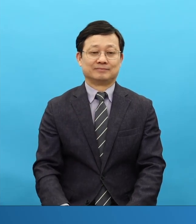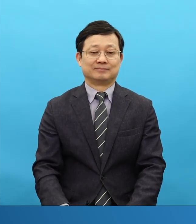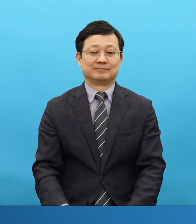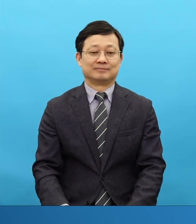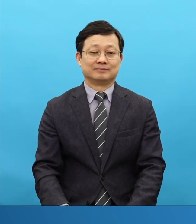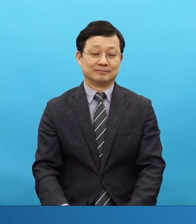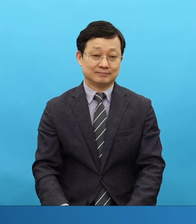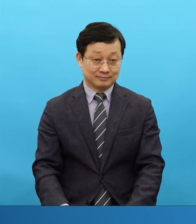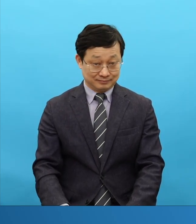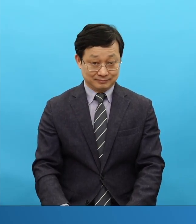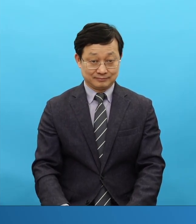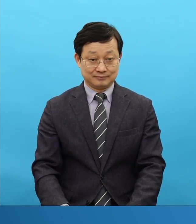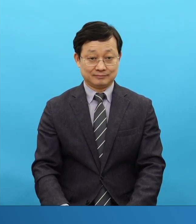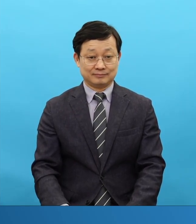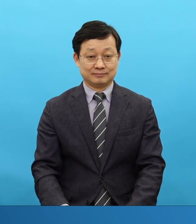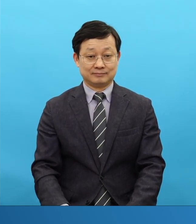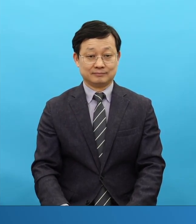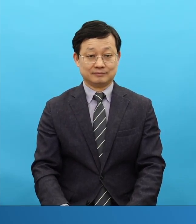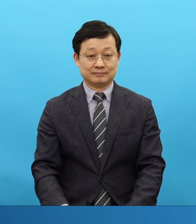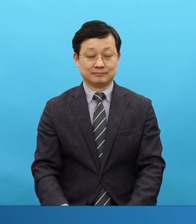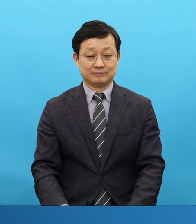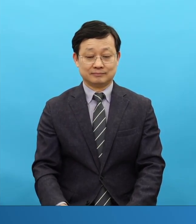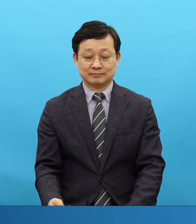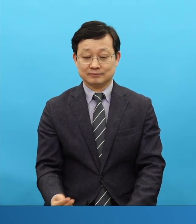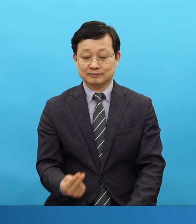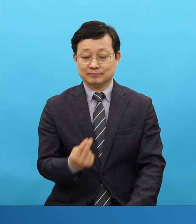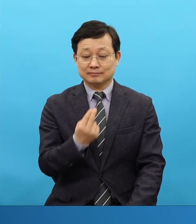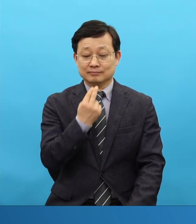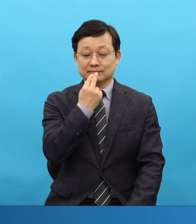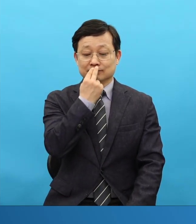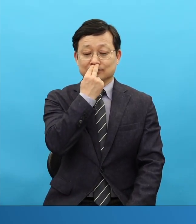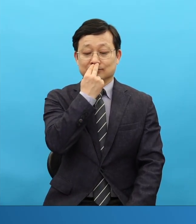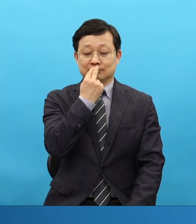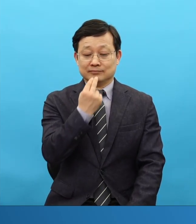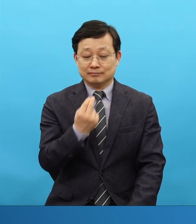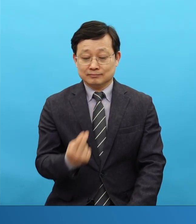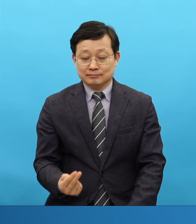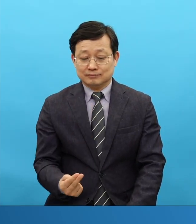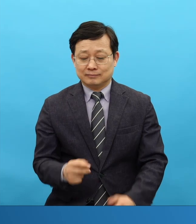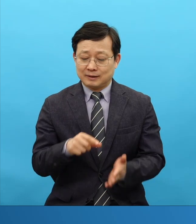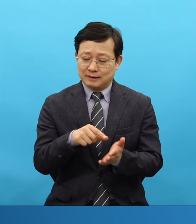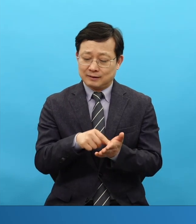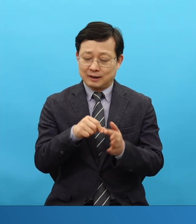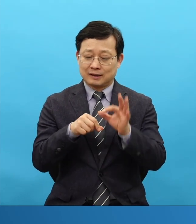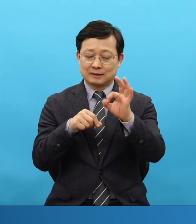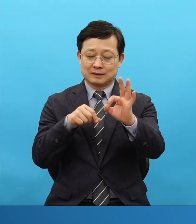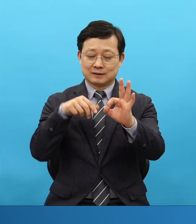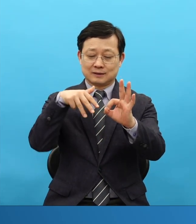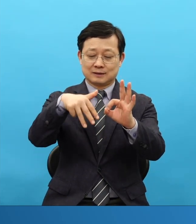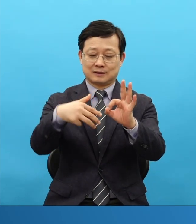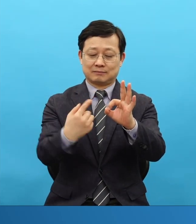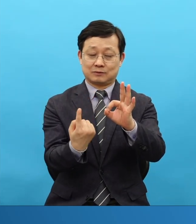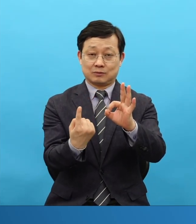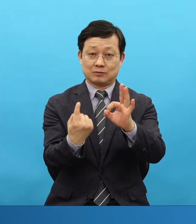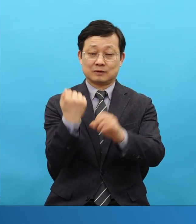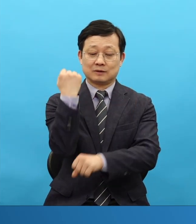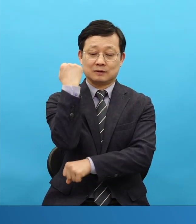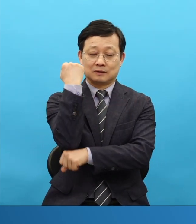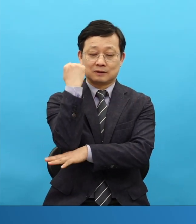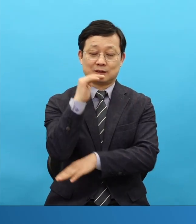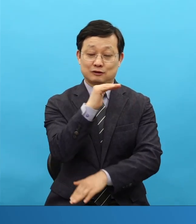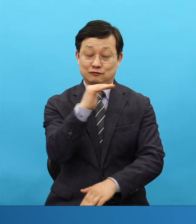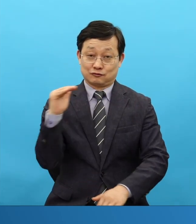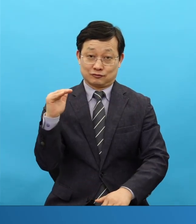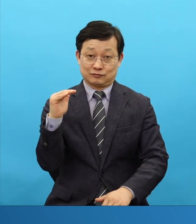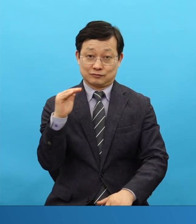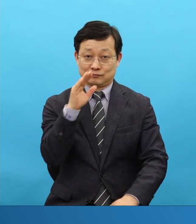번 들어서고 내신 한 10초 걸릴 겁니다. And so to take one breath cycle, it'll take about 10 seconds. 이게 제일 기준입니다. That is the